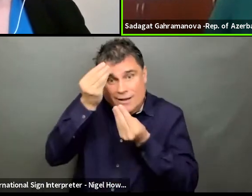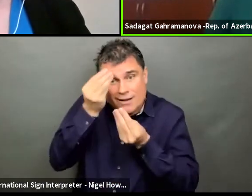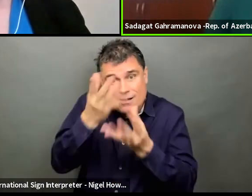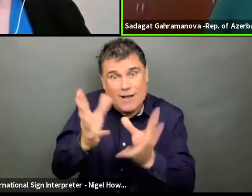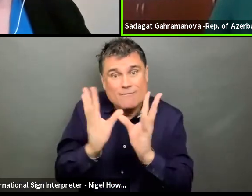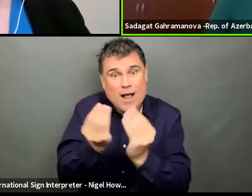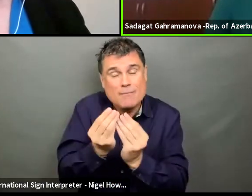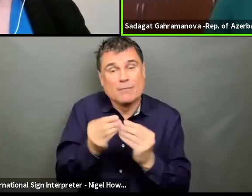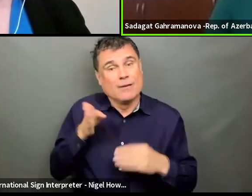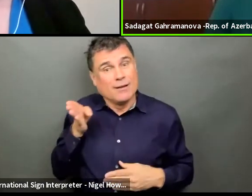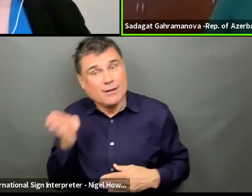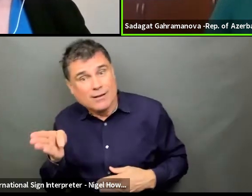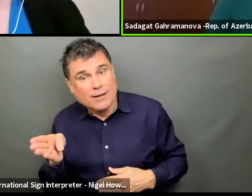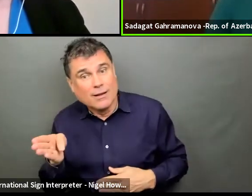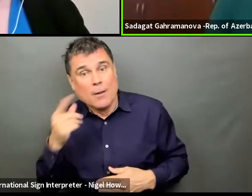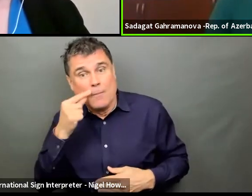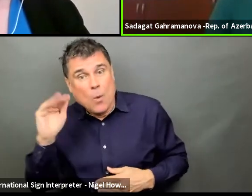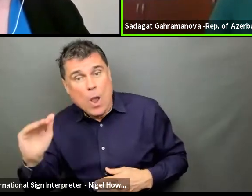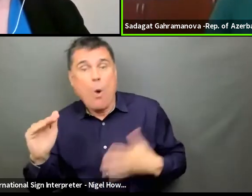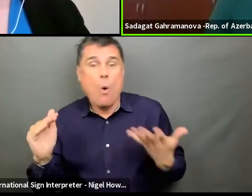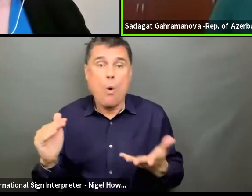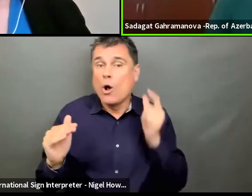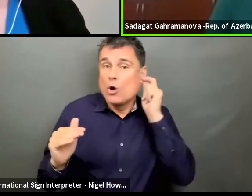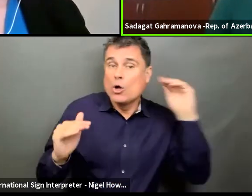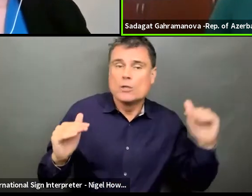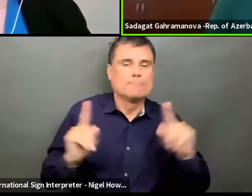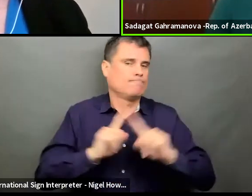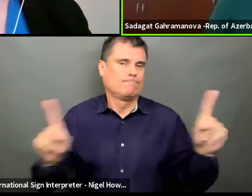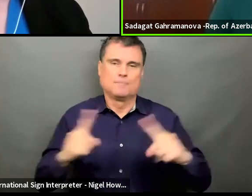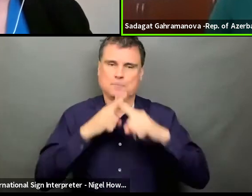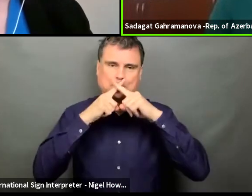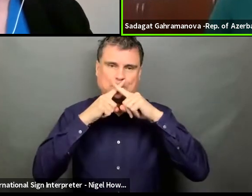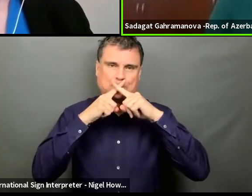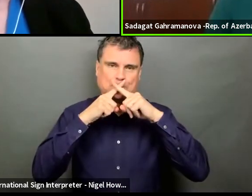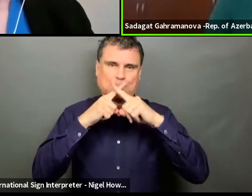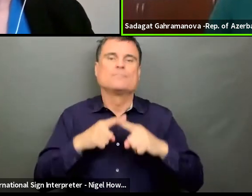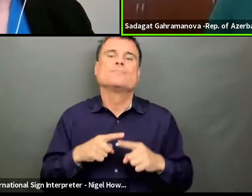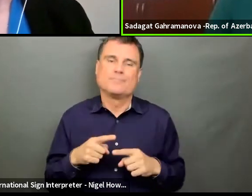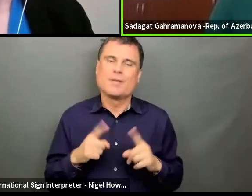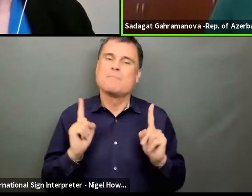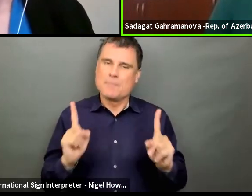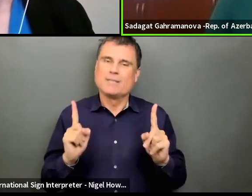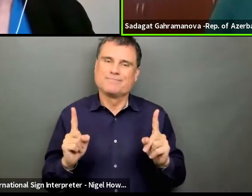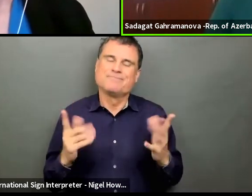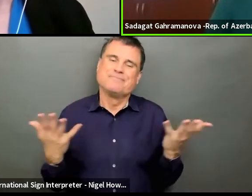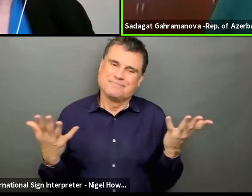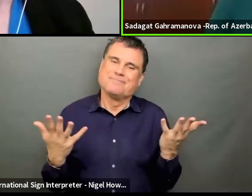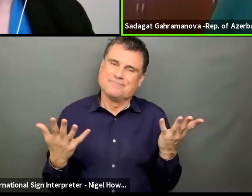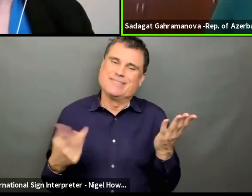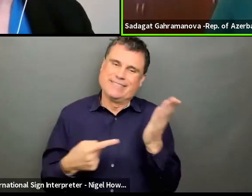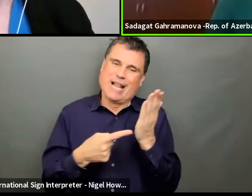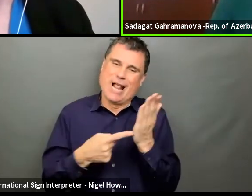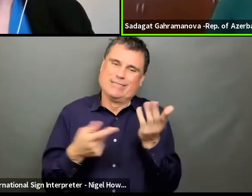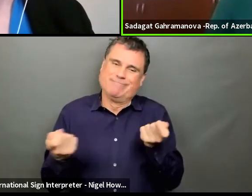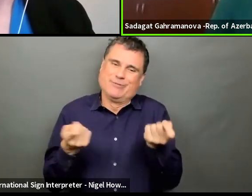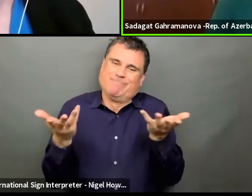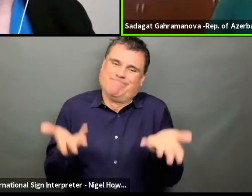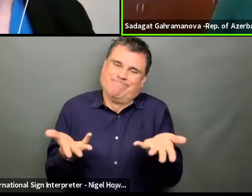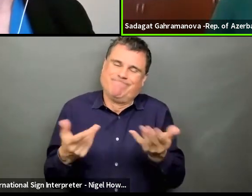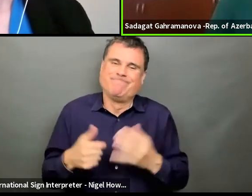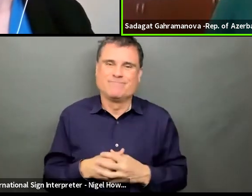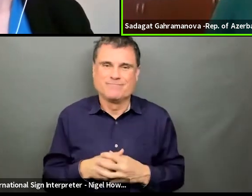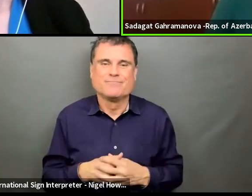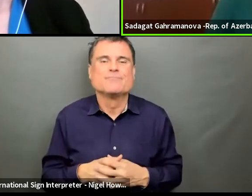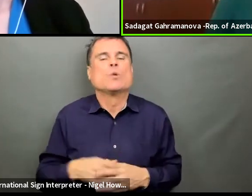руководство по гендерно-чувствительной журналистики. В рамках продолжения мер, принимаемых